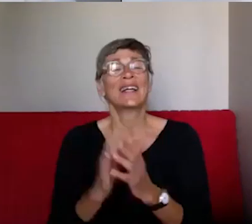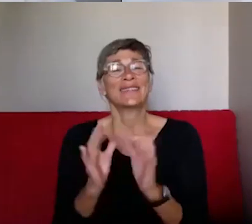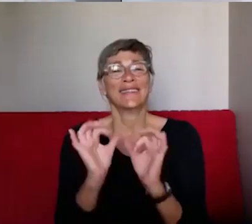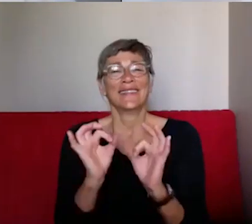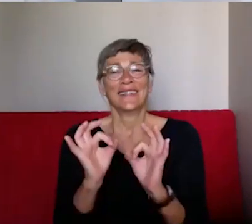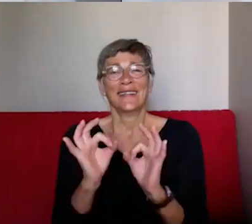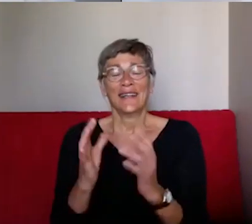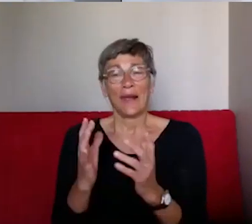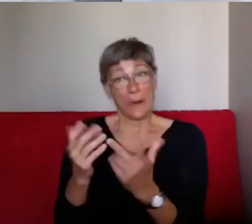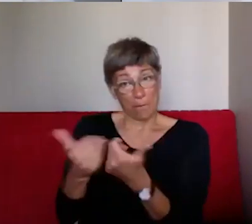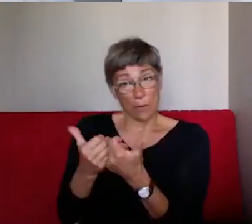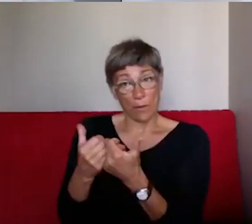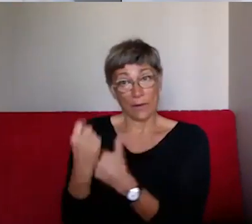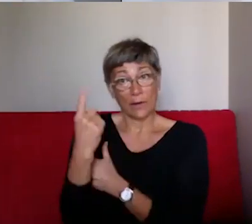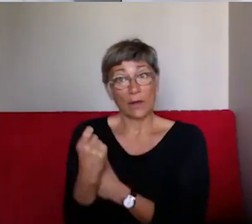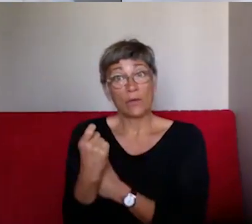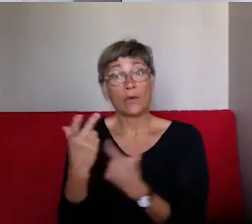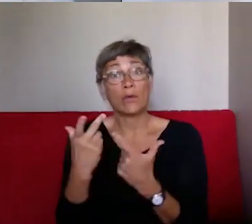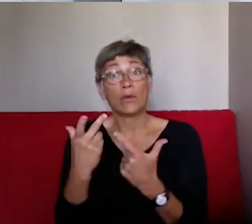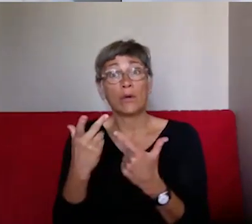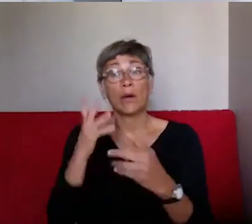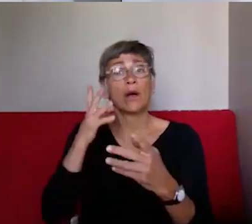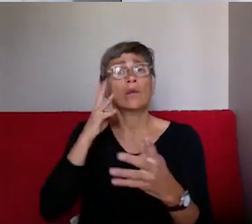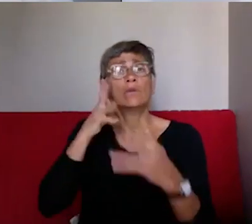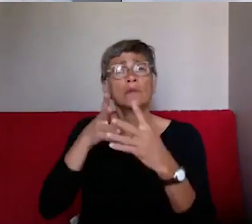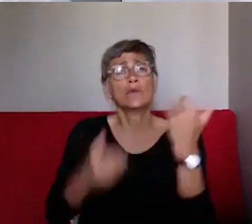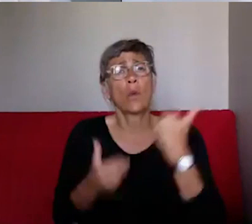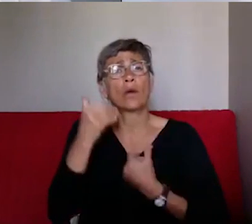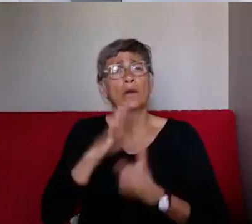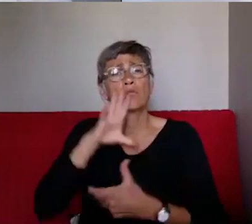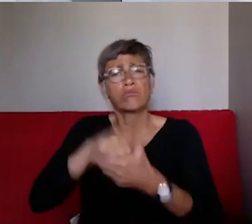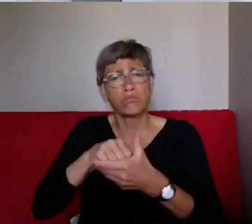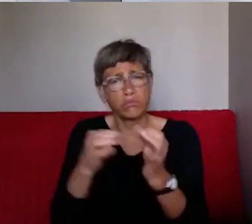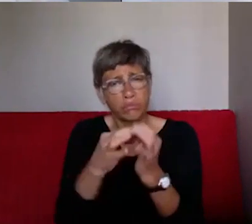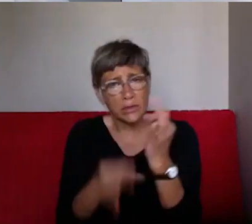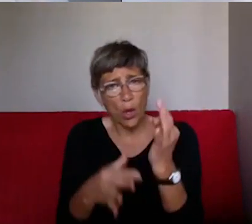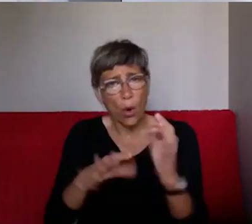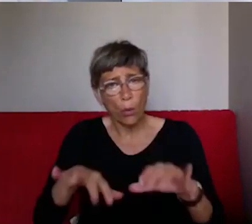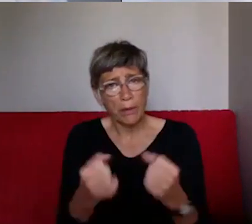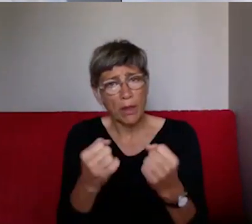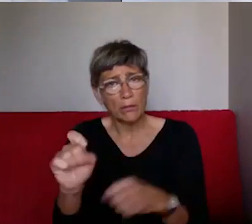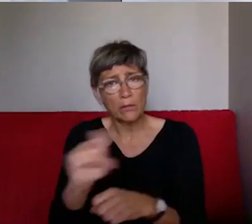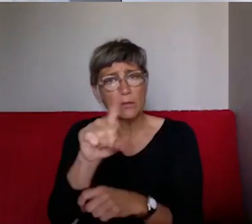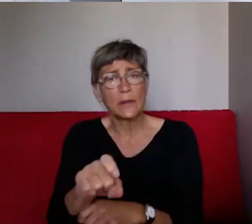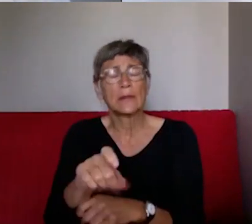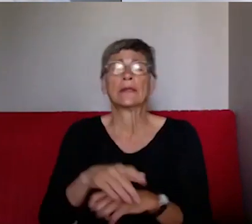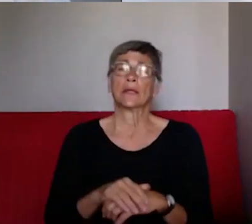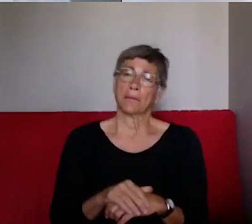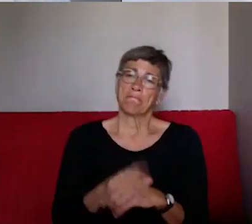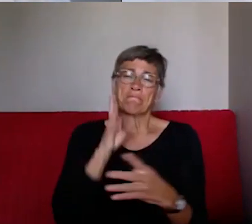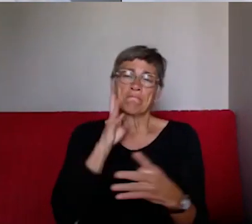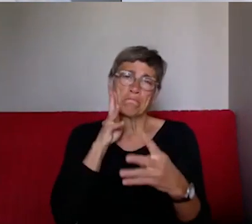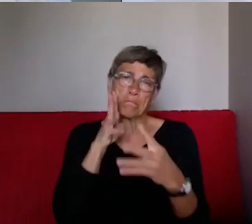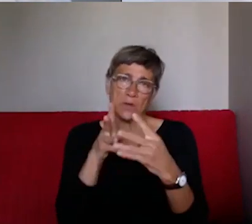quelle place a la mission handicap dans les bilans de compétences? Alors, les missions handicap dans les bilans de